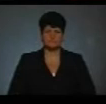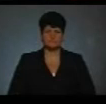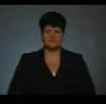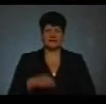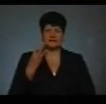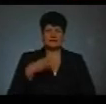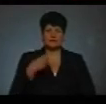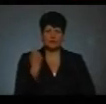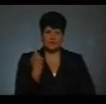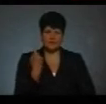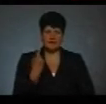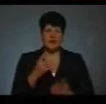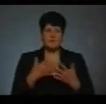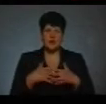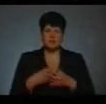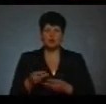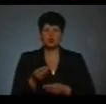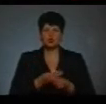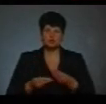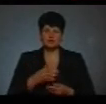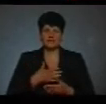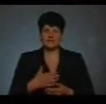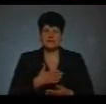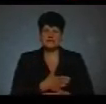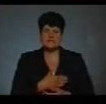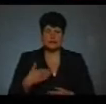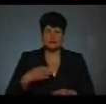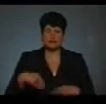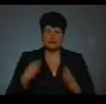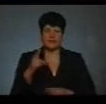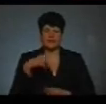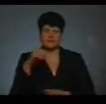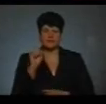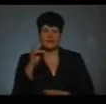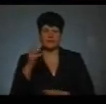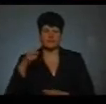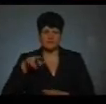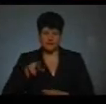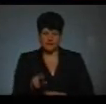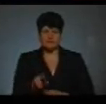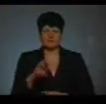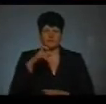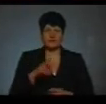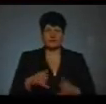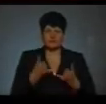Тридцять один апарат штучної вентиляції легень передала благодійна організація Данії «Бавар Юкрейн» для лікарень